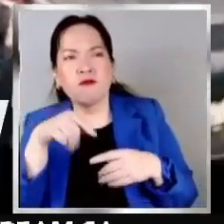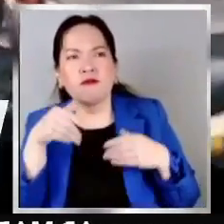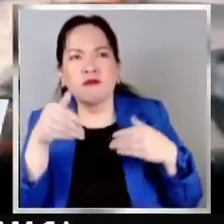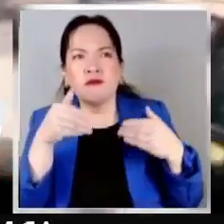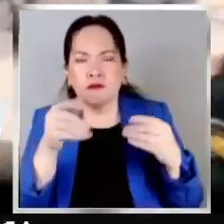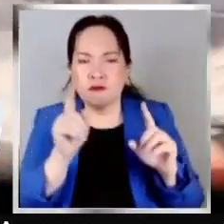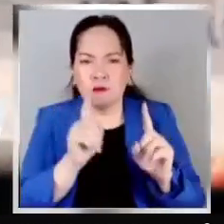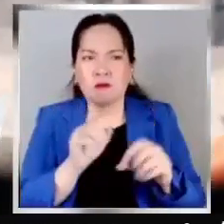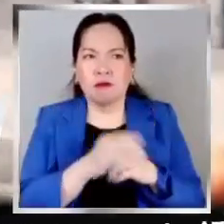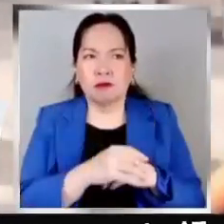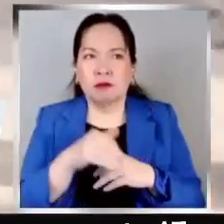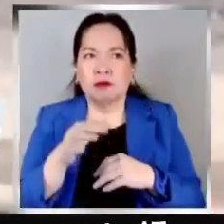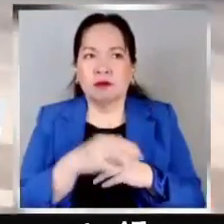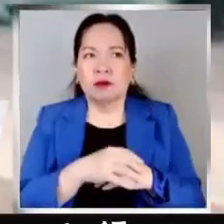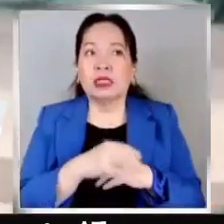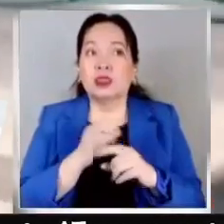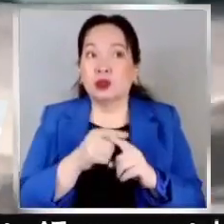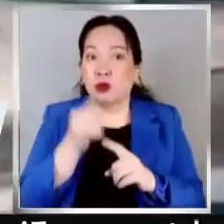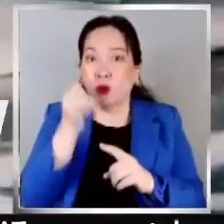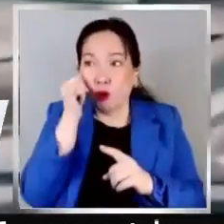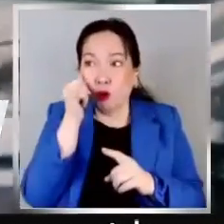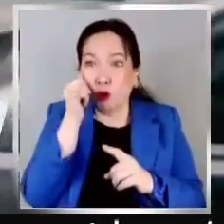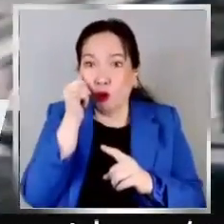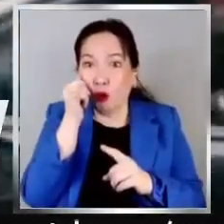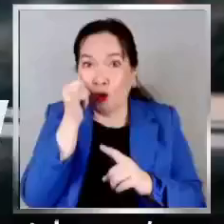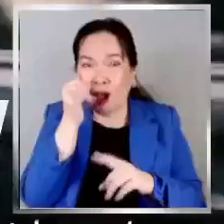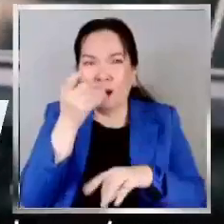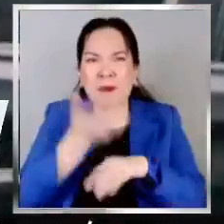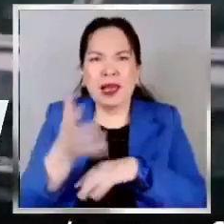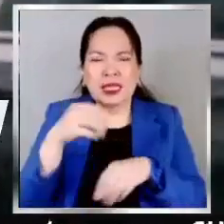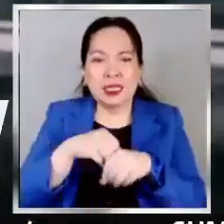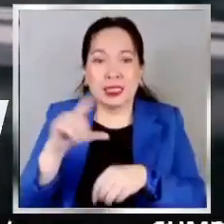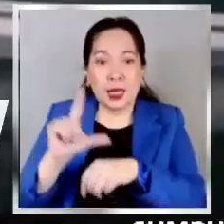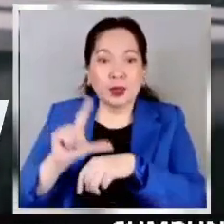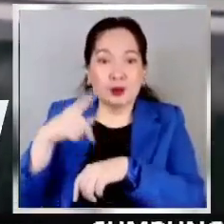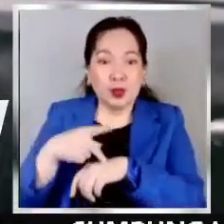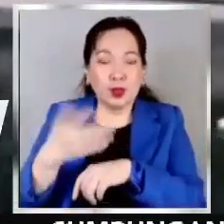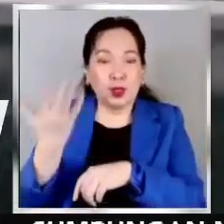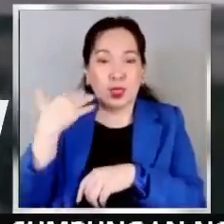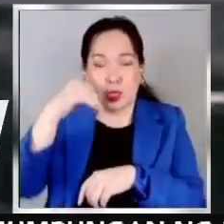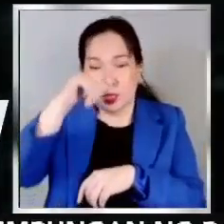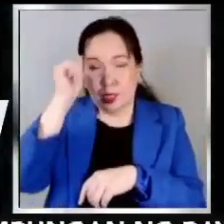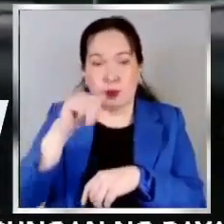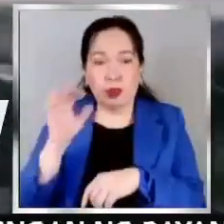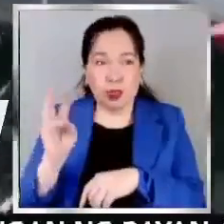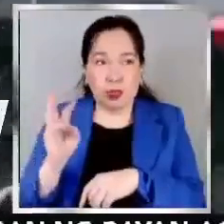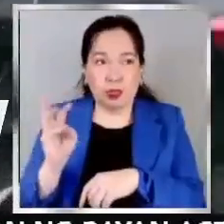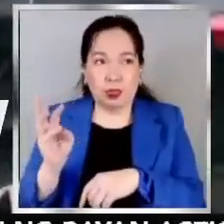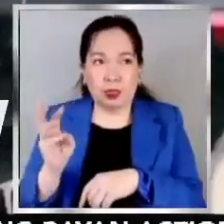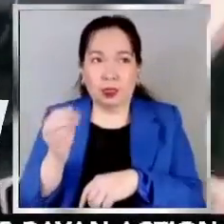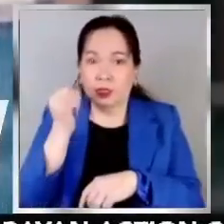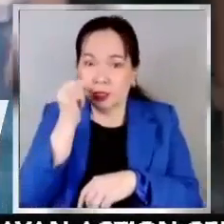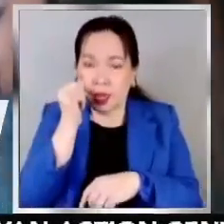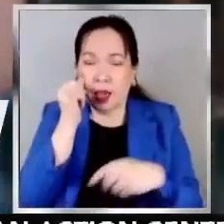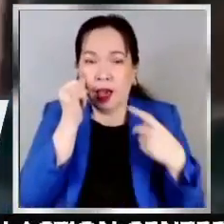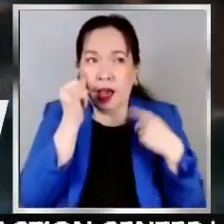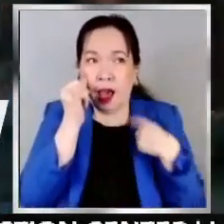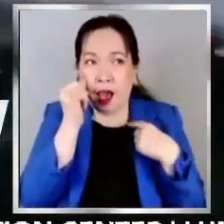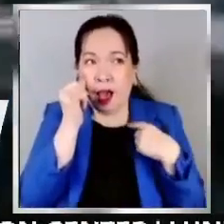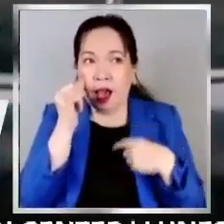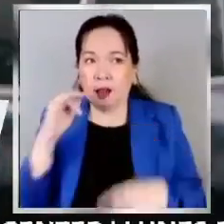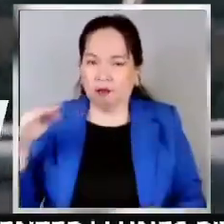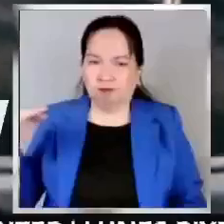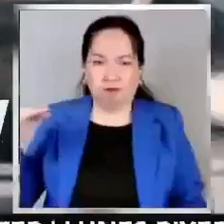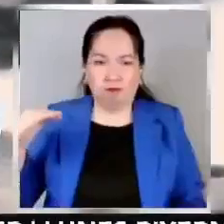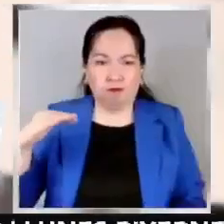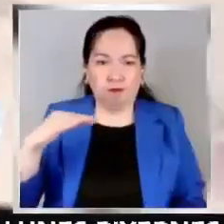Sige pa. Prank lang ang kuhang ito sa isang kalye sa Las Piñas City noong April 6. Sa video, may darating na itim na kotse